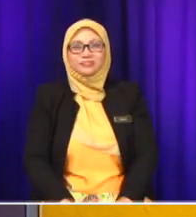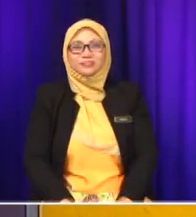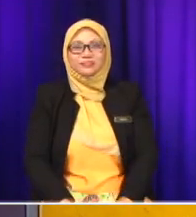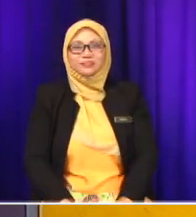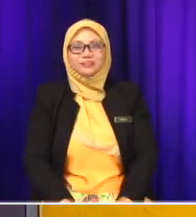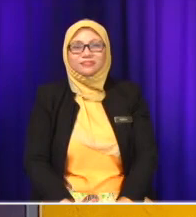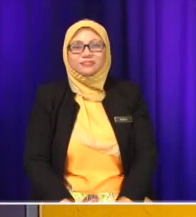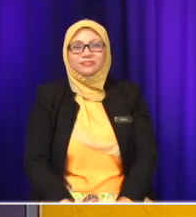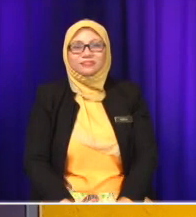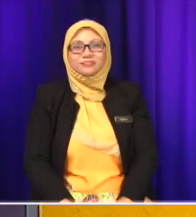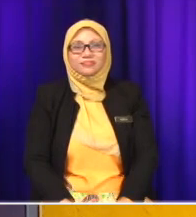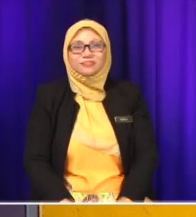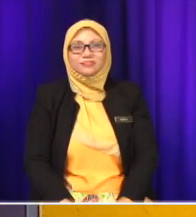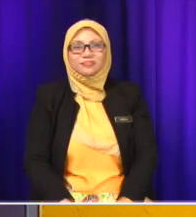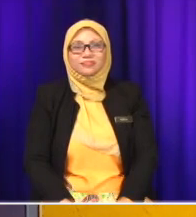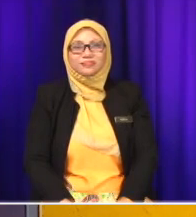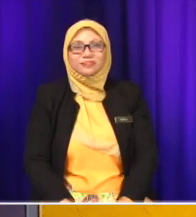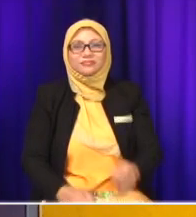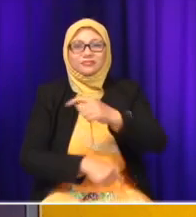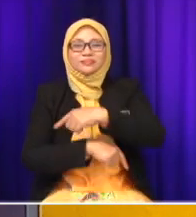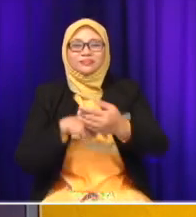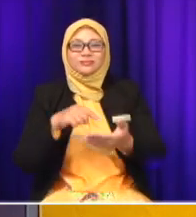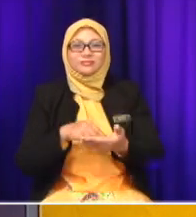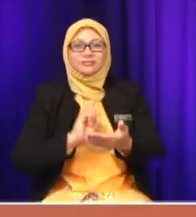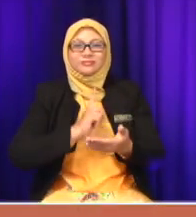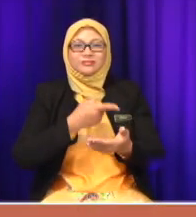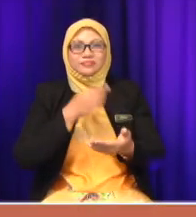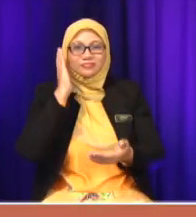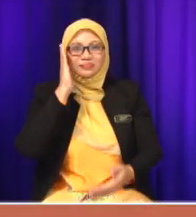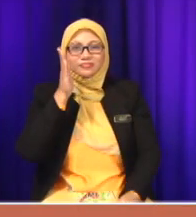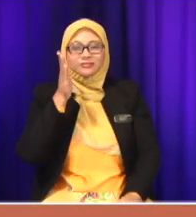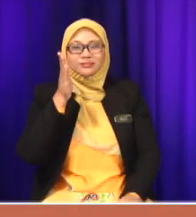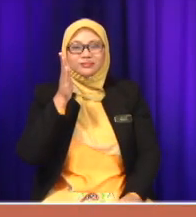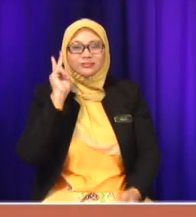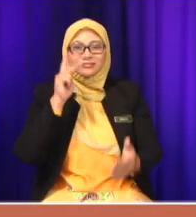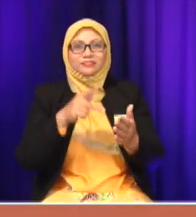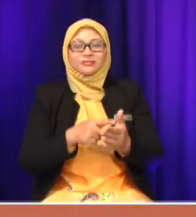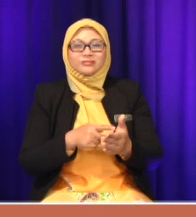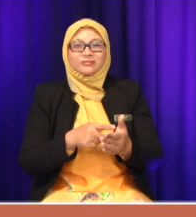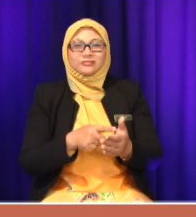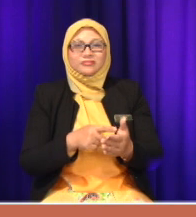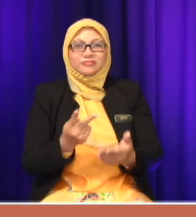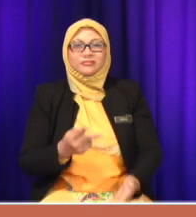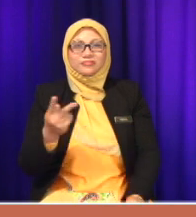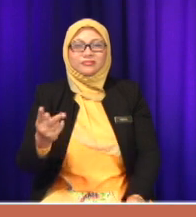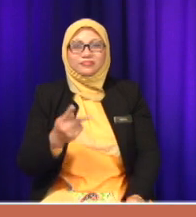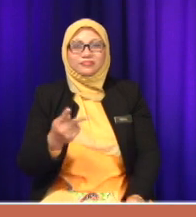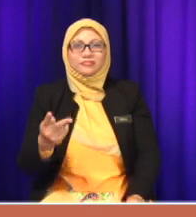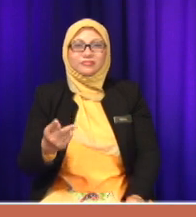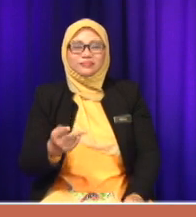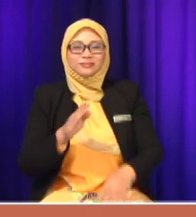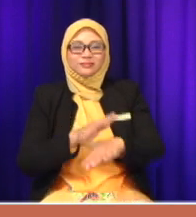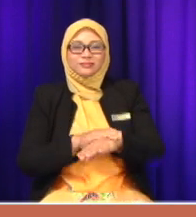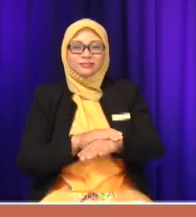seterusnya kita hari ini kita akan belajar dulu berkaitan dengan mengenal komponen komponen apa yang ada pada bahagian atas Enjin